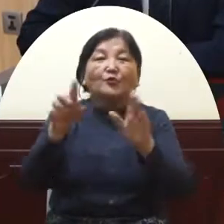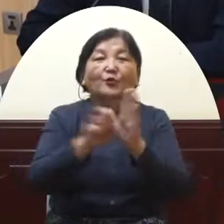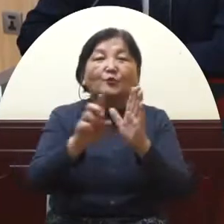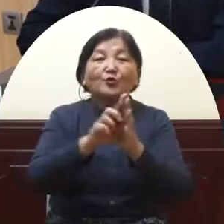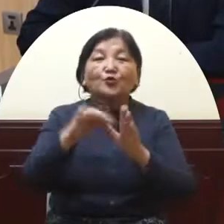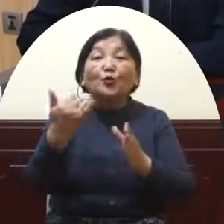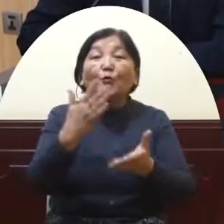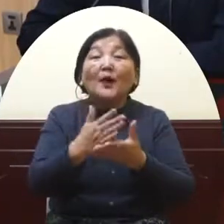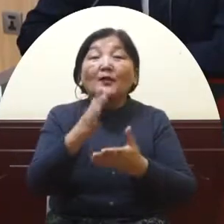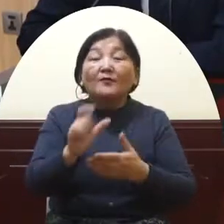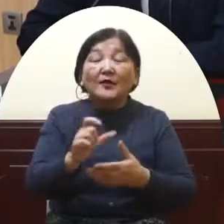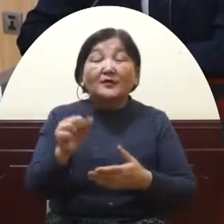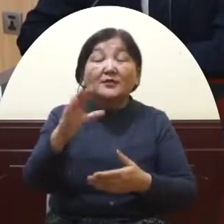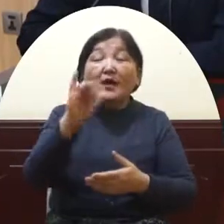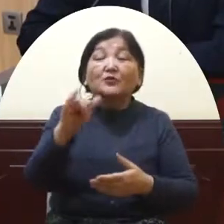хөдөлбөр байна уу гэж асууж байна.